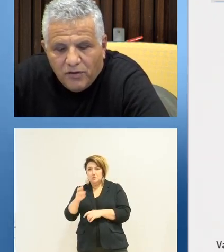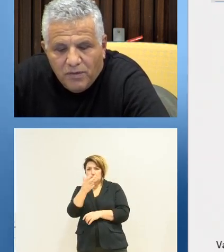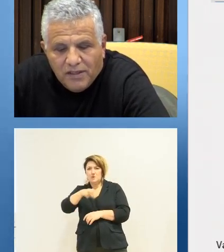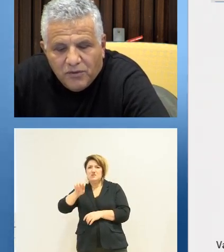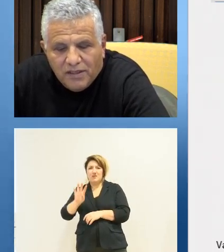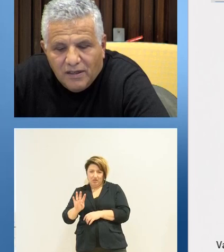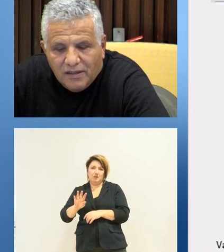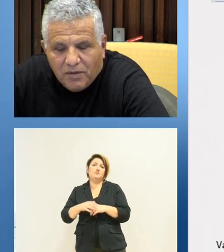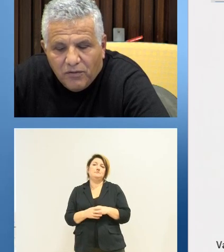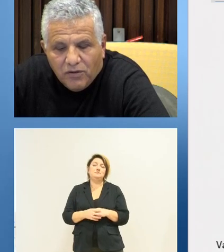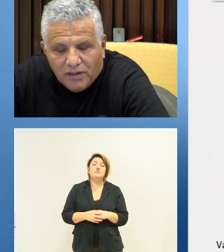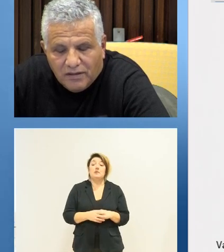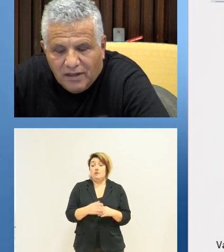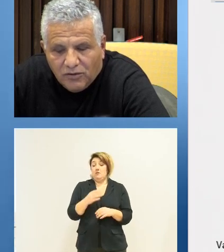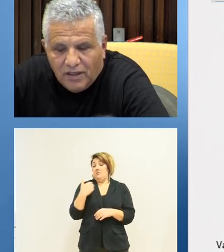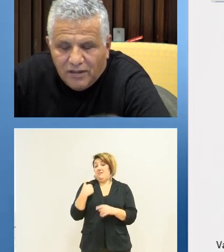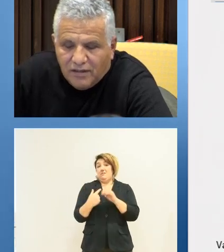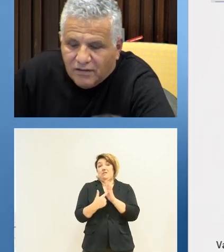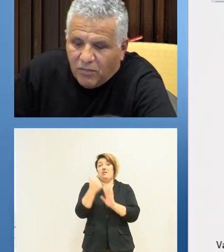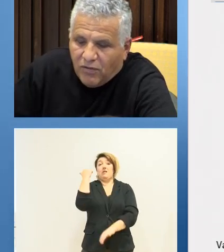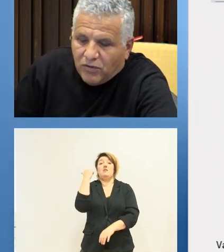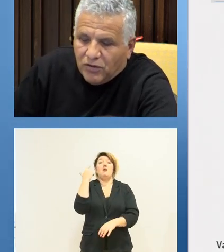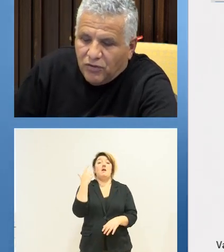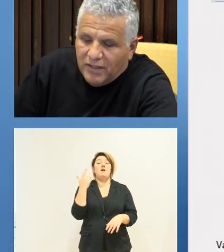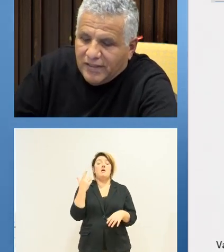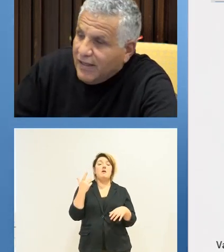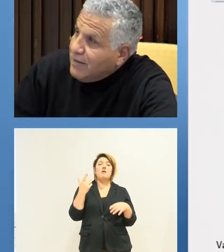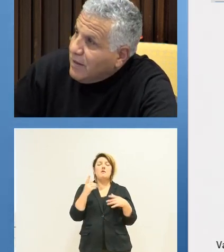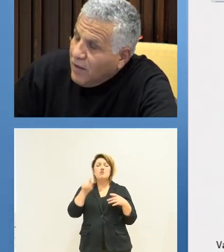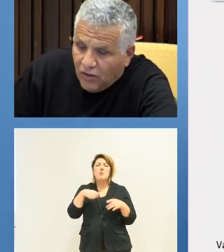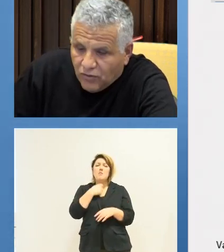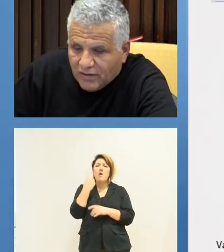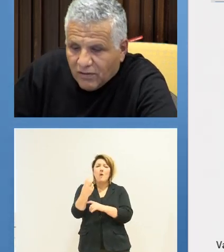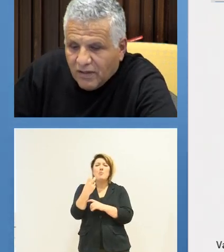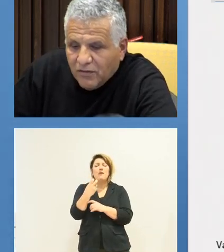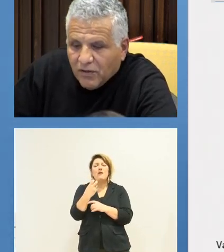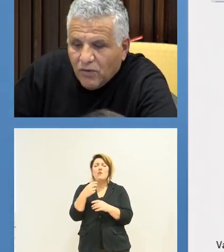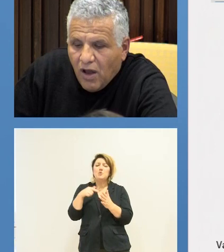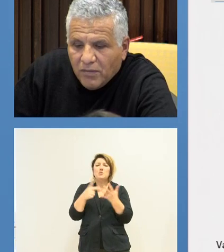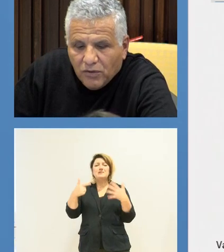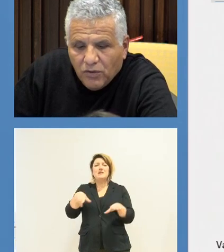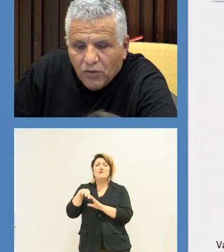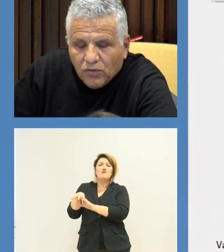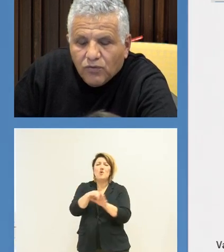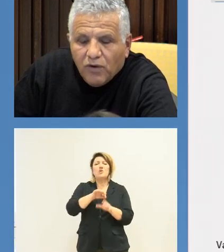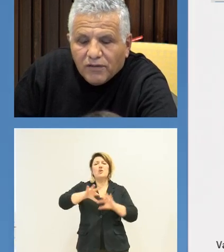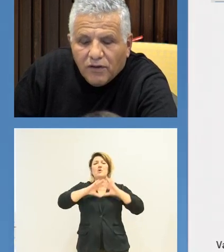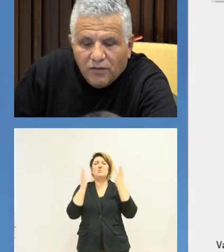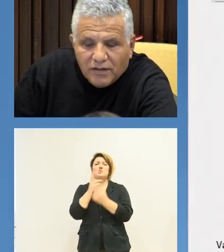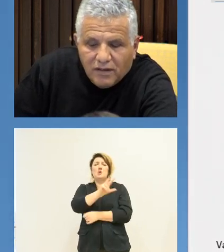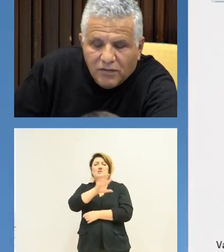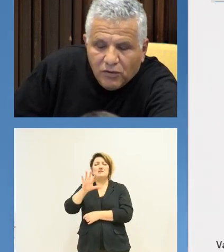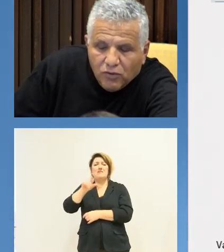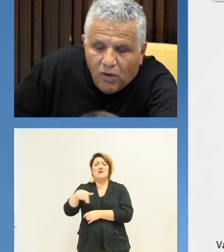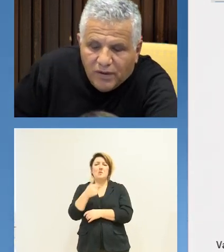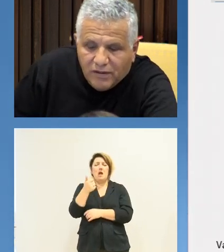du bp 2018 il était prévu d'encaisser la totalité des emprunts voter en 2017 soit 35,1 millions d'euros toutefois seuls